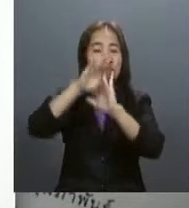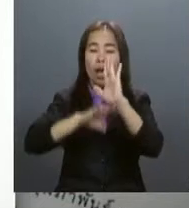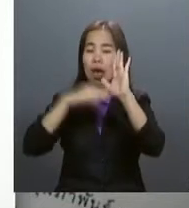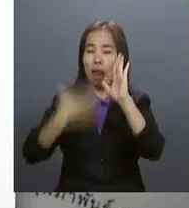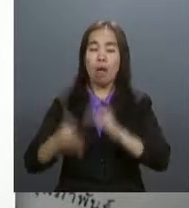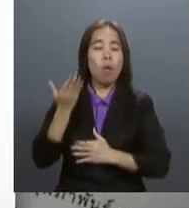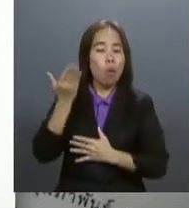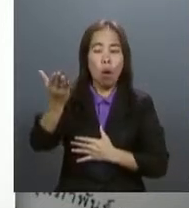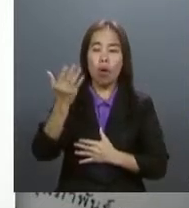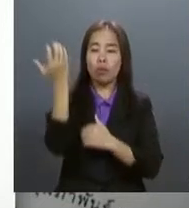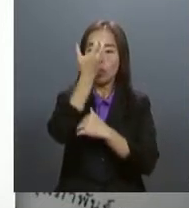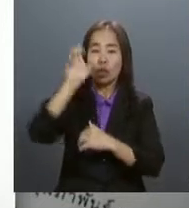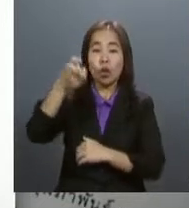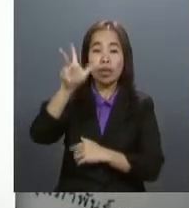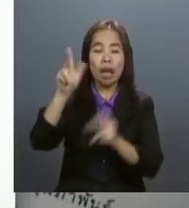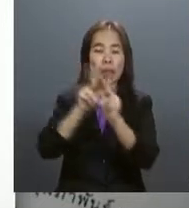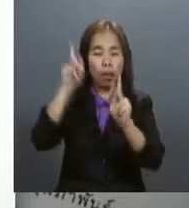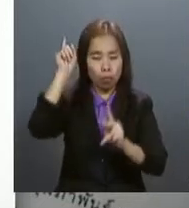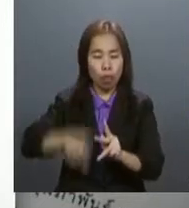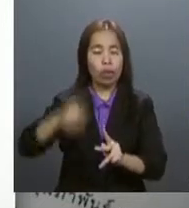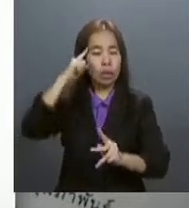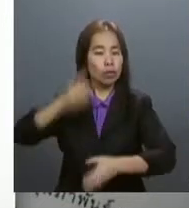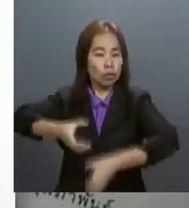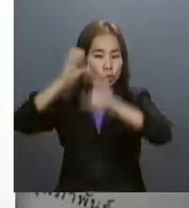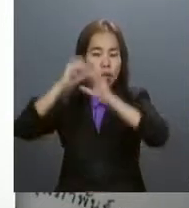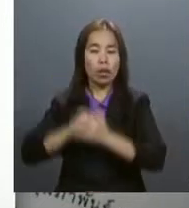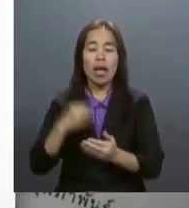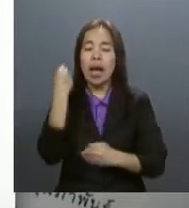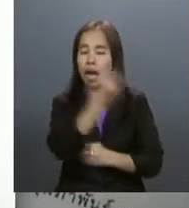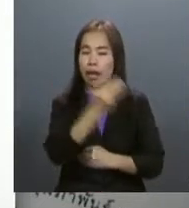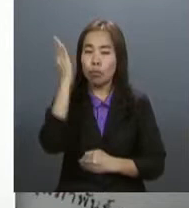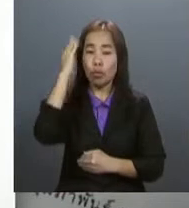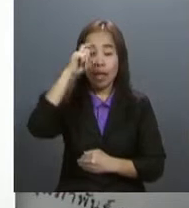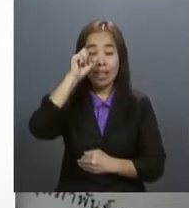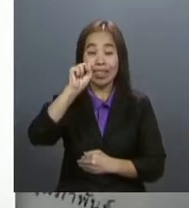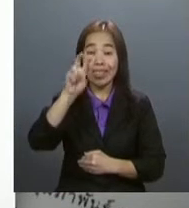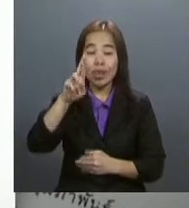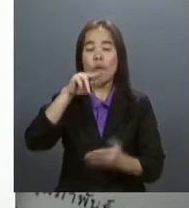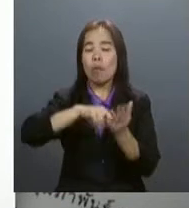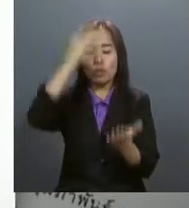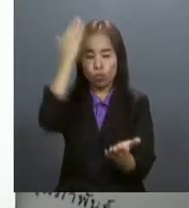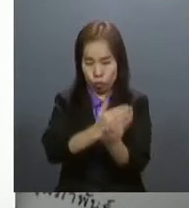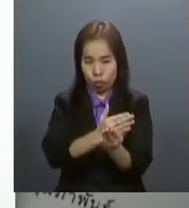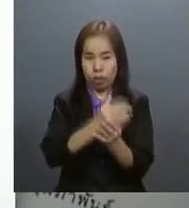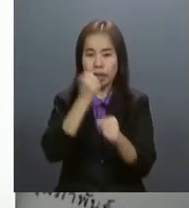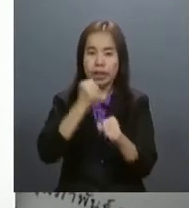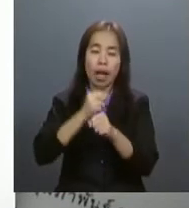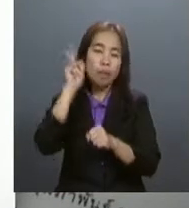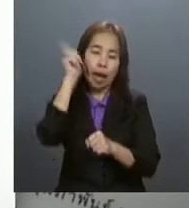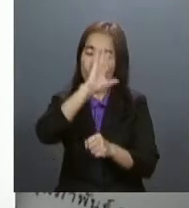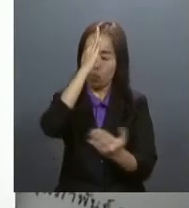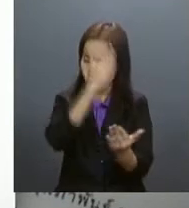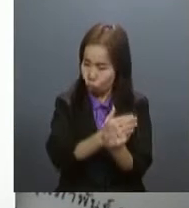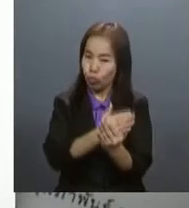ารช่อง3ทบทวนมติที่ออกมาโดยขอให้นายสรยุทธ์ยุติบทบาทหน้าจอเป็นการชั่วคราวจนกว่าคดีจะสิ้นสุดเ